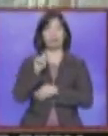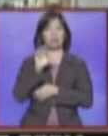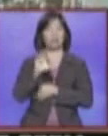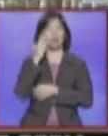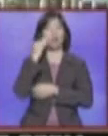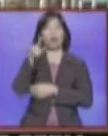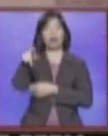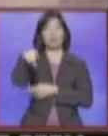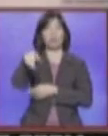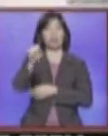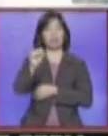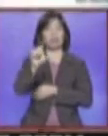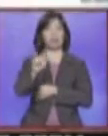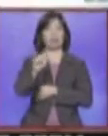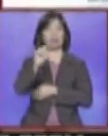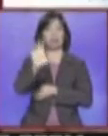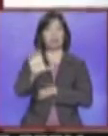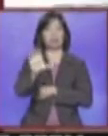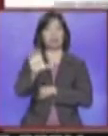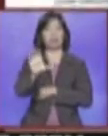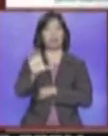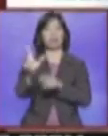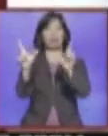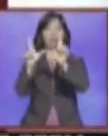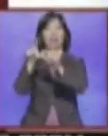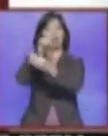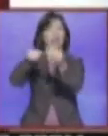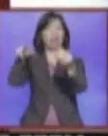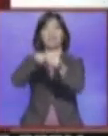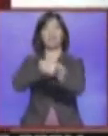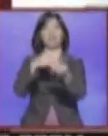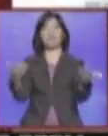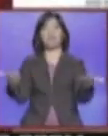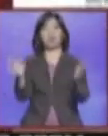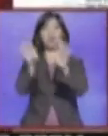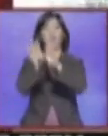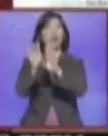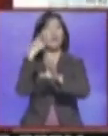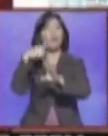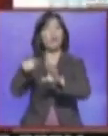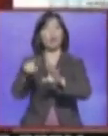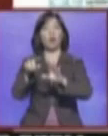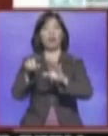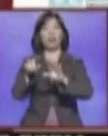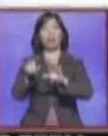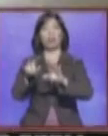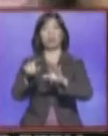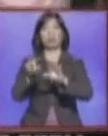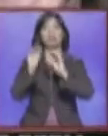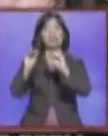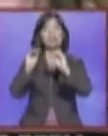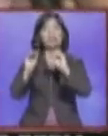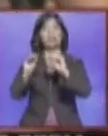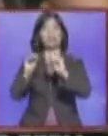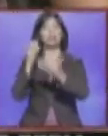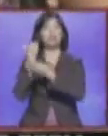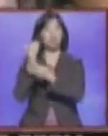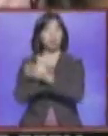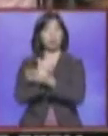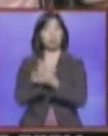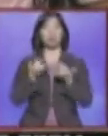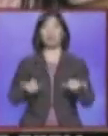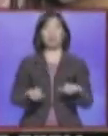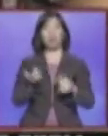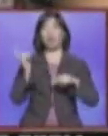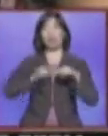ang PSTC ng lisensya ng Maritime Training Council o MTC para magturo ng nasabing kurso. Kaya ngayon hindi kami